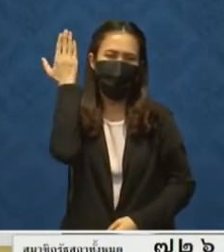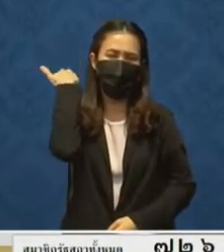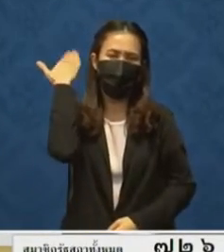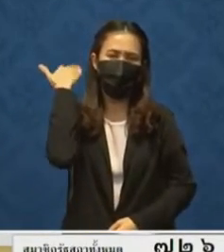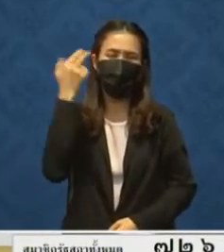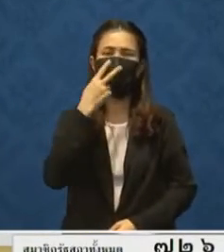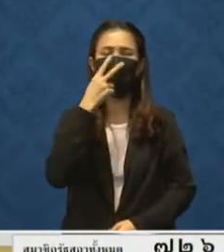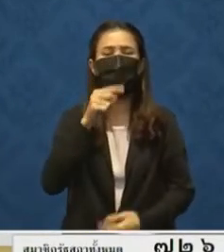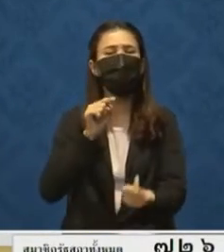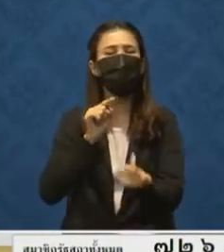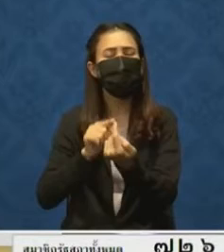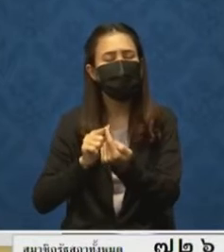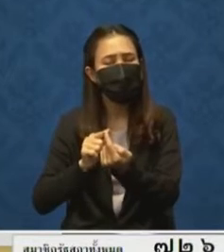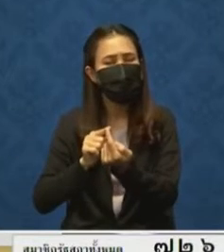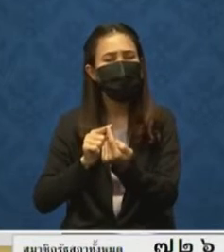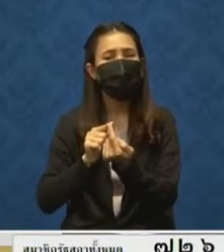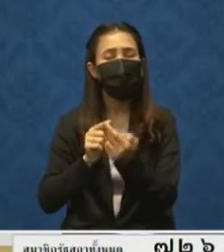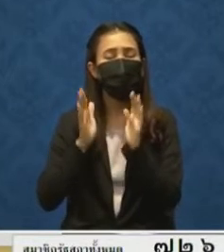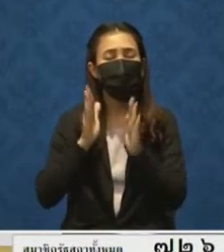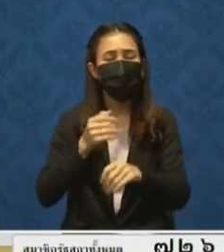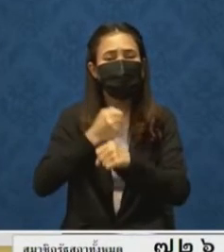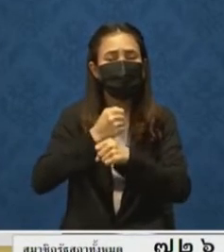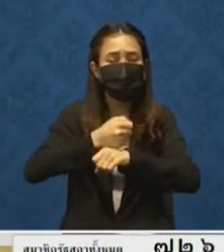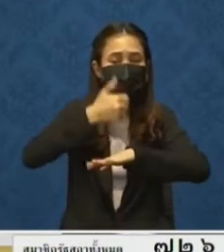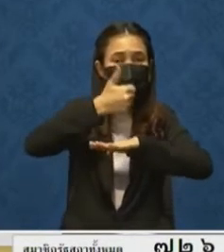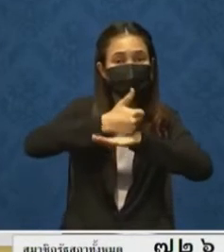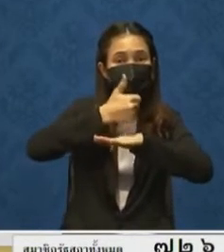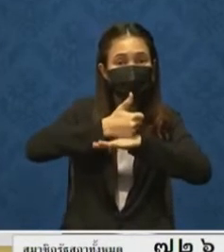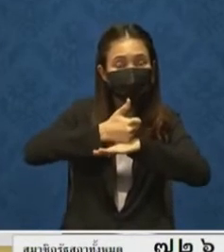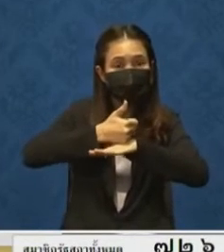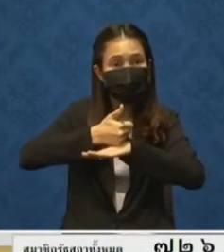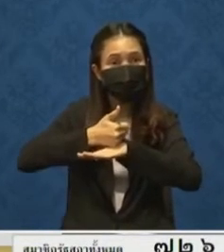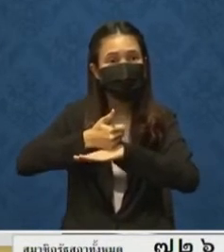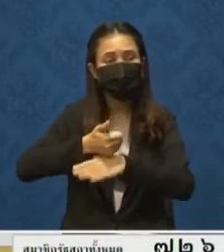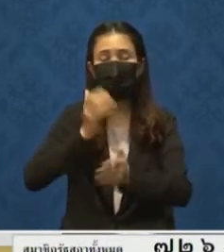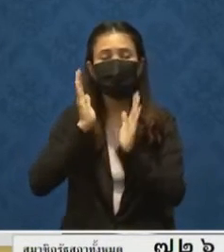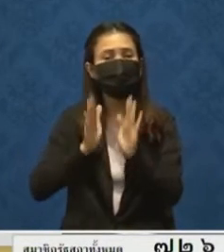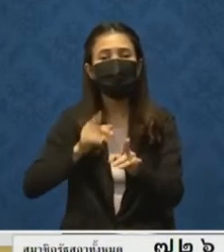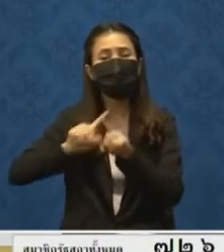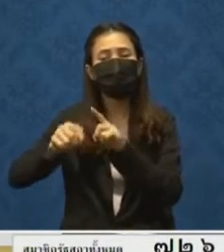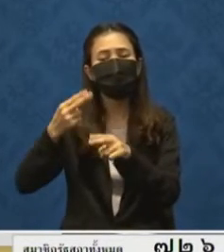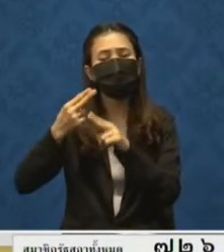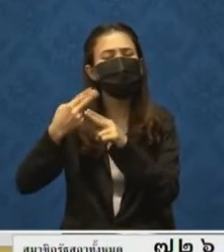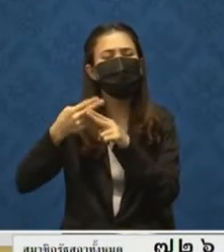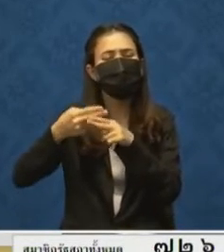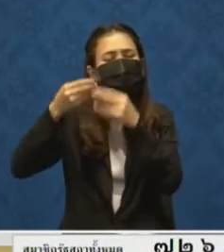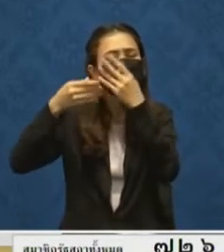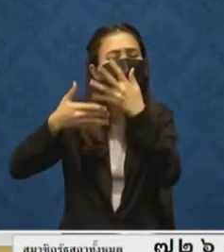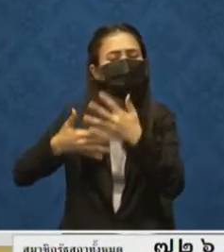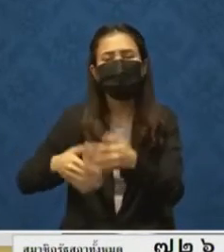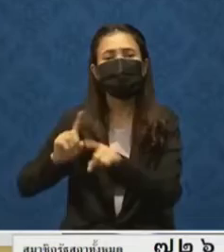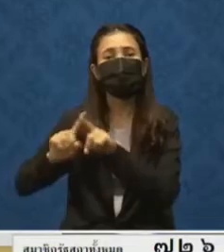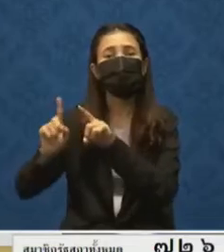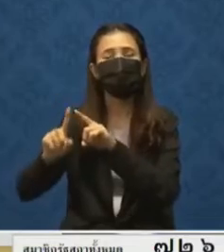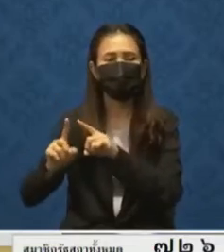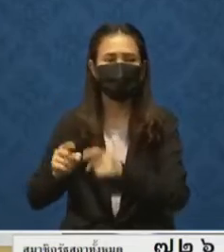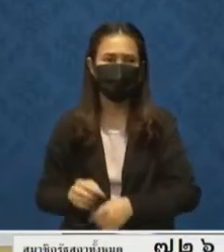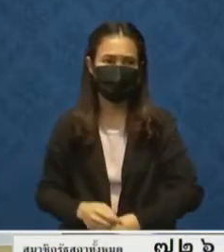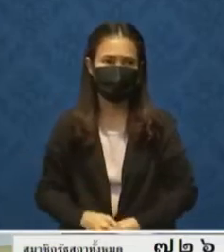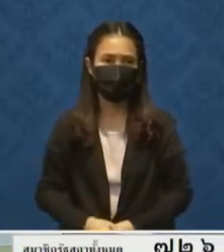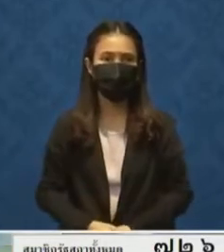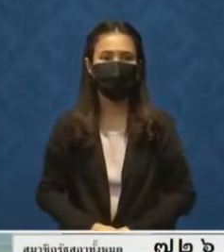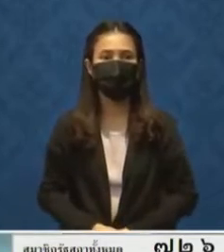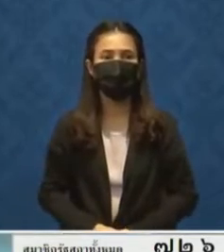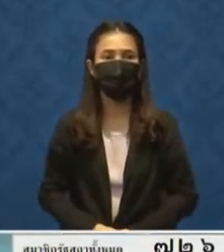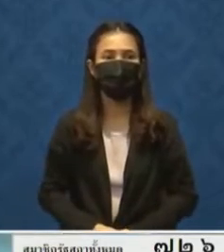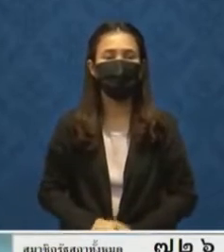ท่านอาธิดีประทินธ์ ท่านอาธิบดีประชาพมนอกท่านคอรสัรุโรงครัพิบุ ท่านสารสรุตา